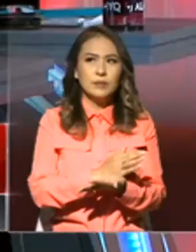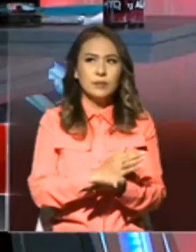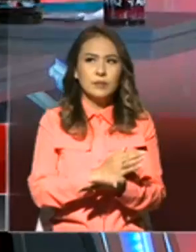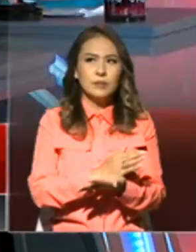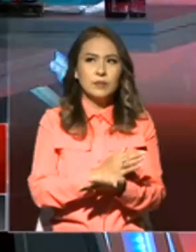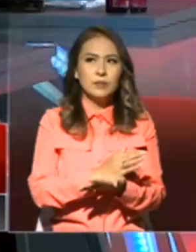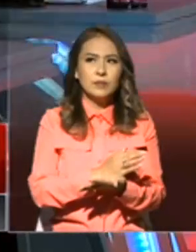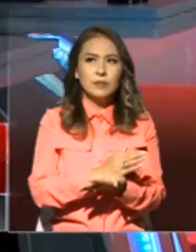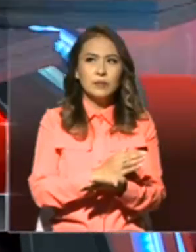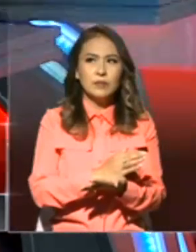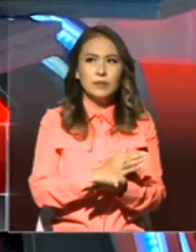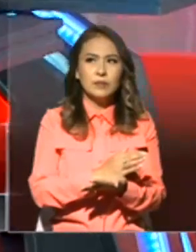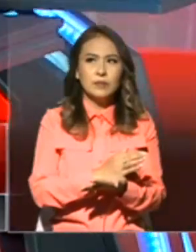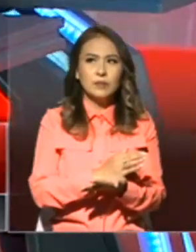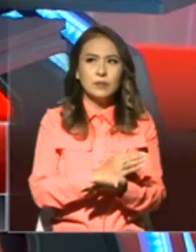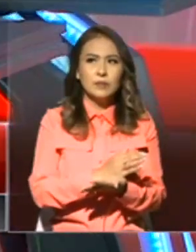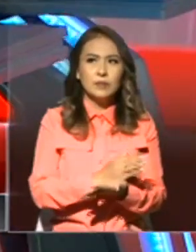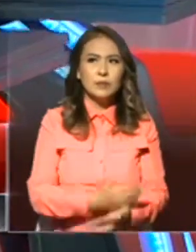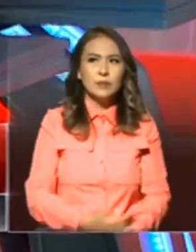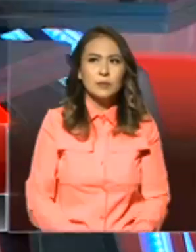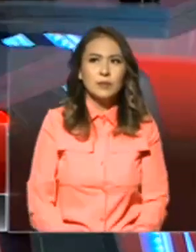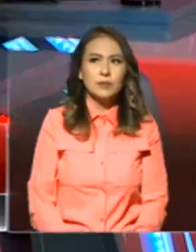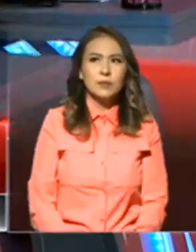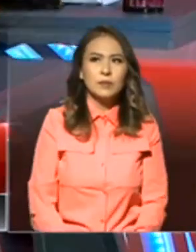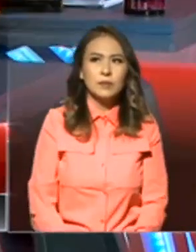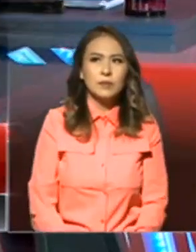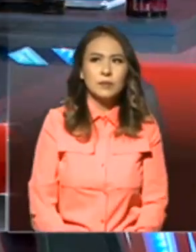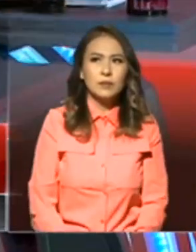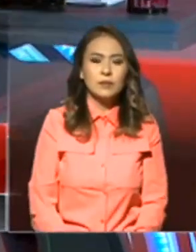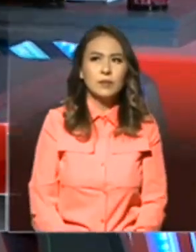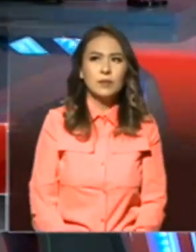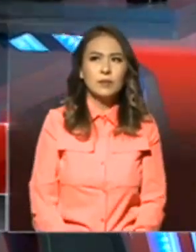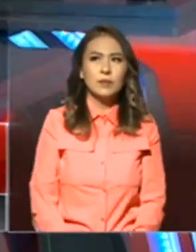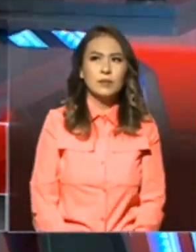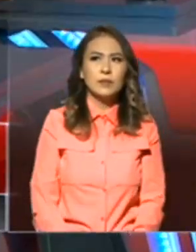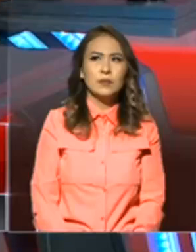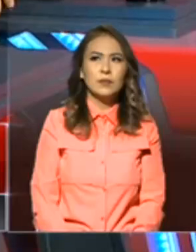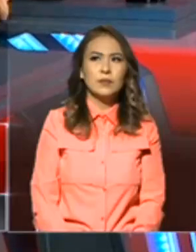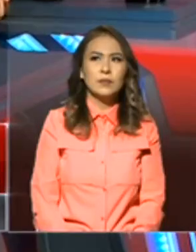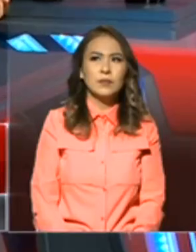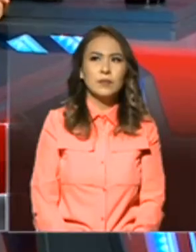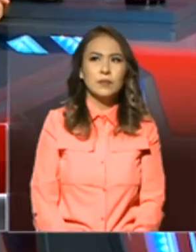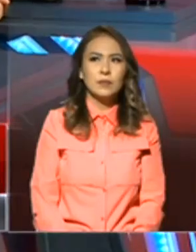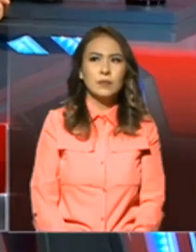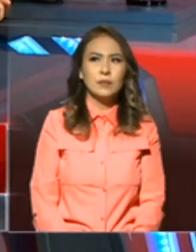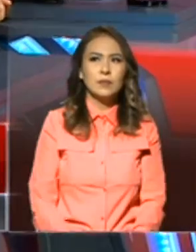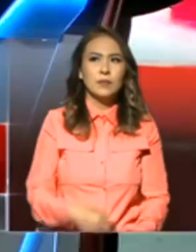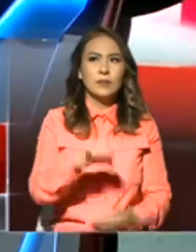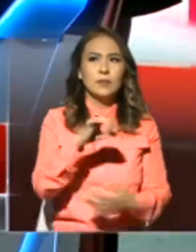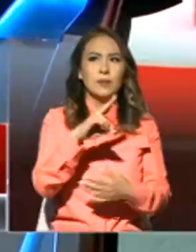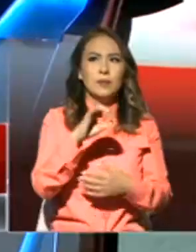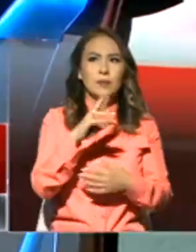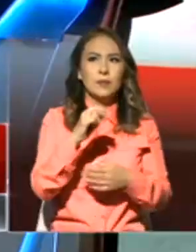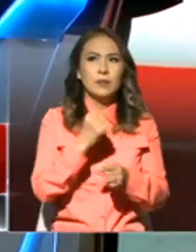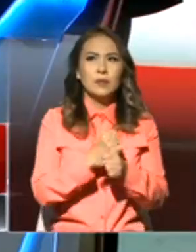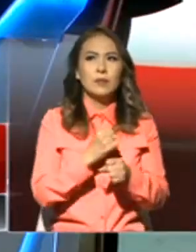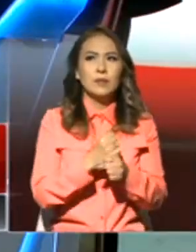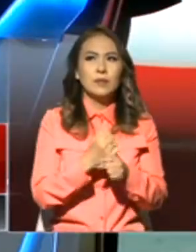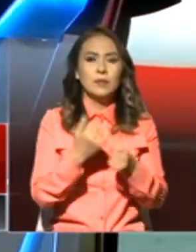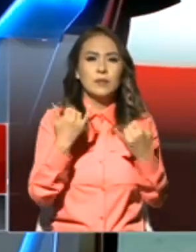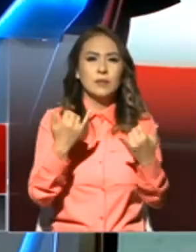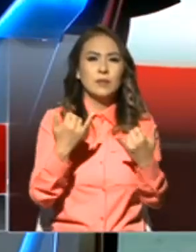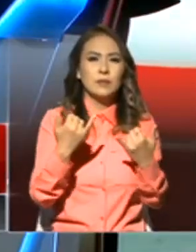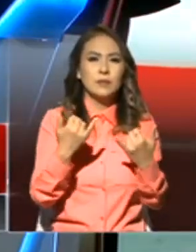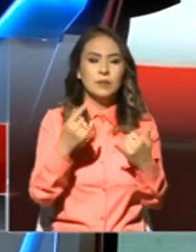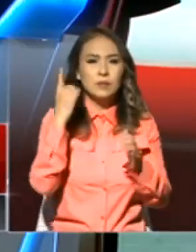тоқтап қалды отбасы банкі. Жасұлтан мырза, негізі тақырып отбасы банк емес. Иә, дұрыс. Ипотека туралы, иә, ипотека туралы. Бұл жерде Наурыз